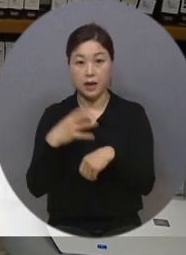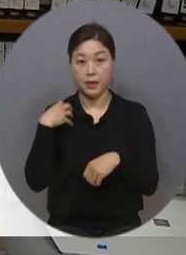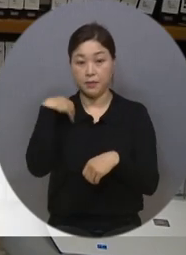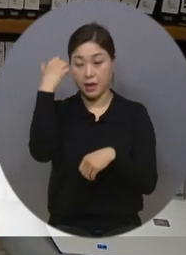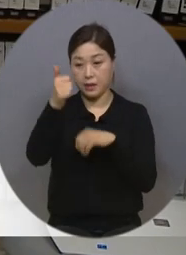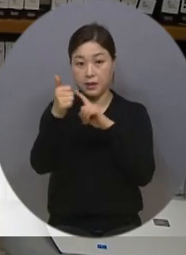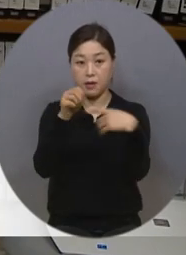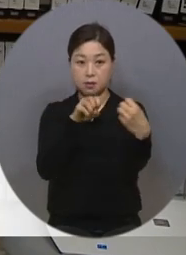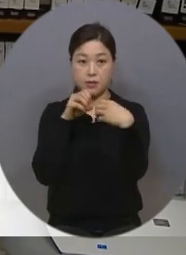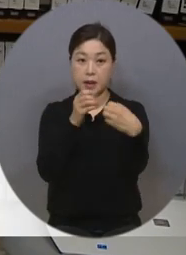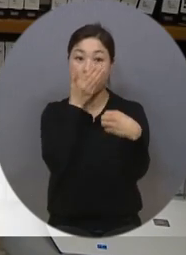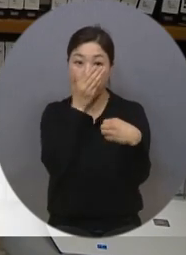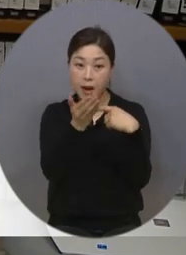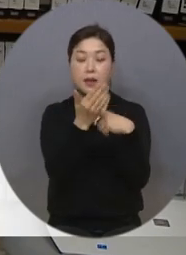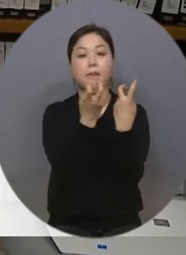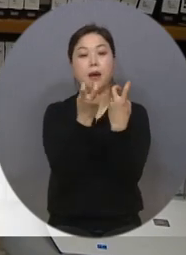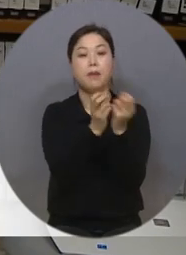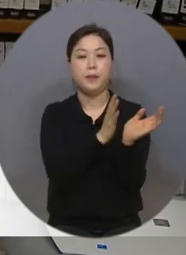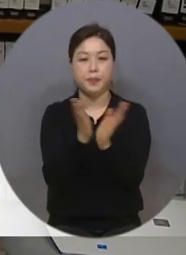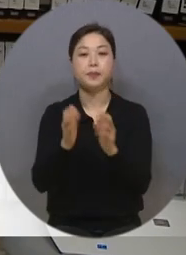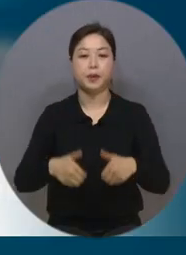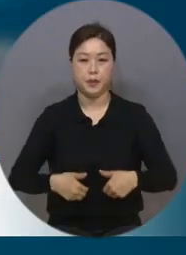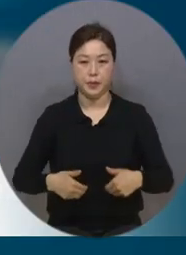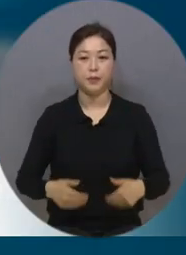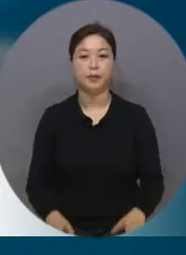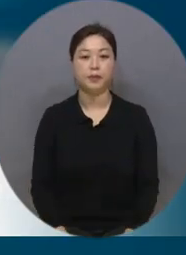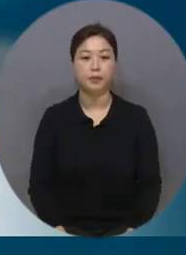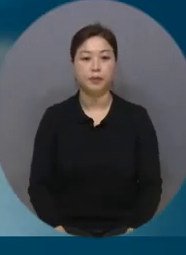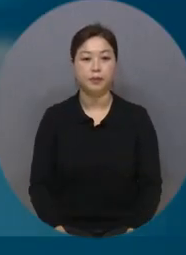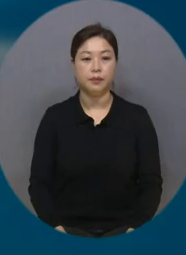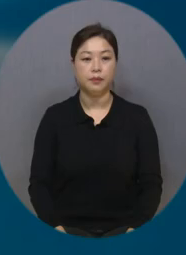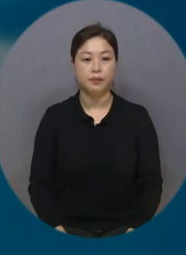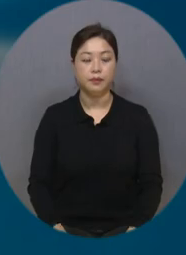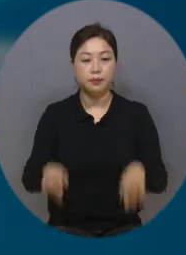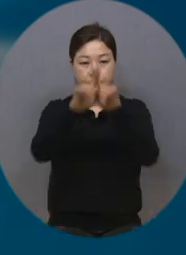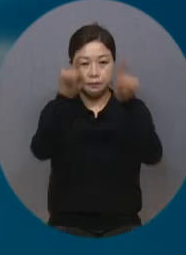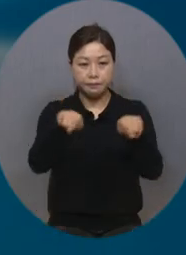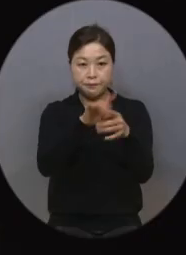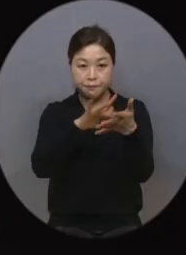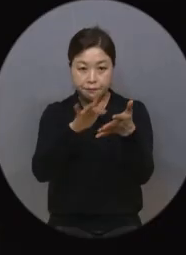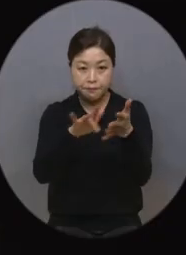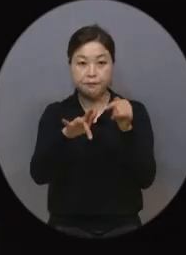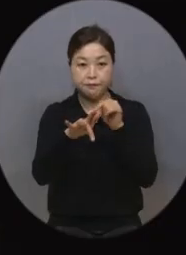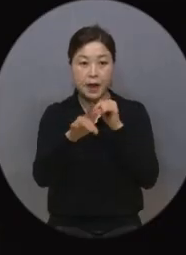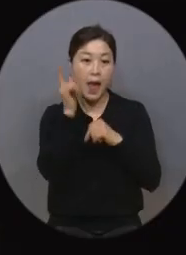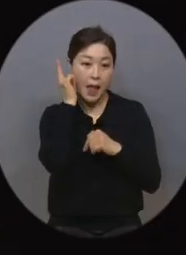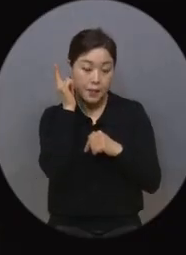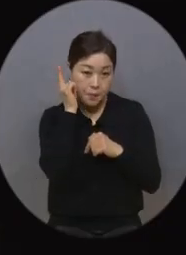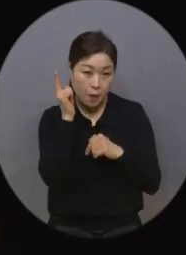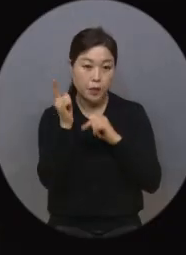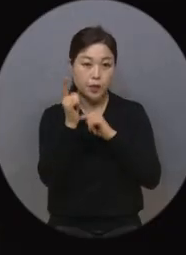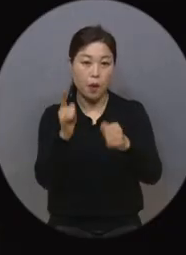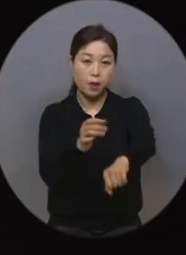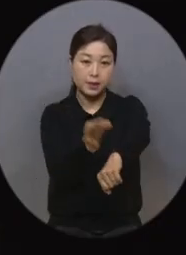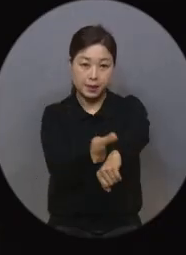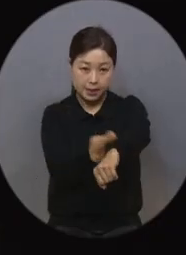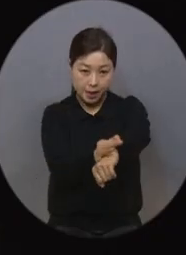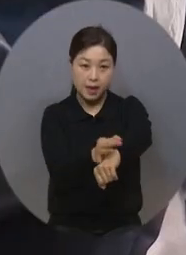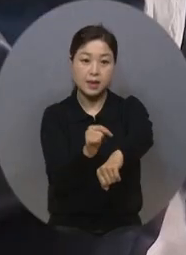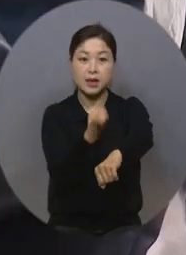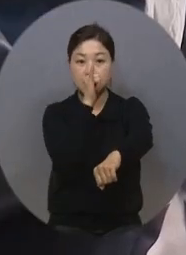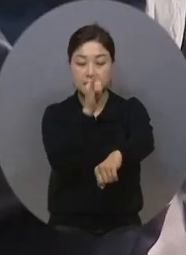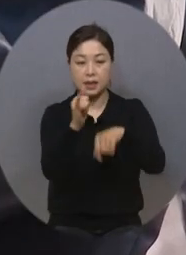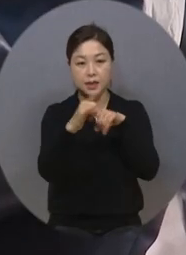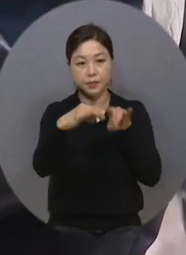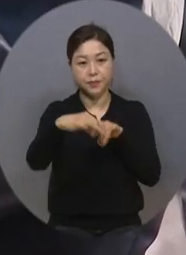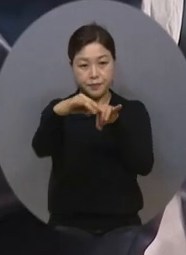있는 중계수단을 마련하도록 했습니다. 한편 모바일 앱은 스마트폰, 스마트워치 등 모바일 기기에 탑재되는